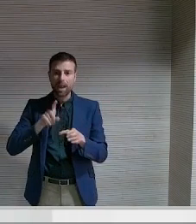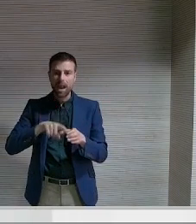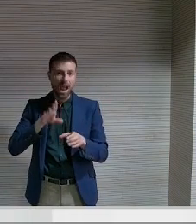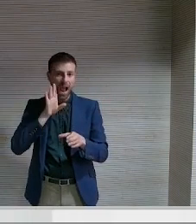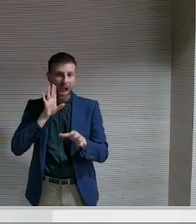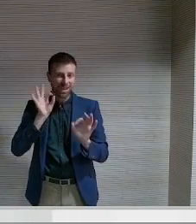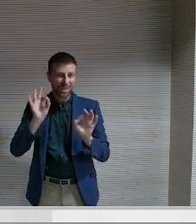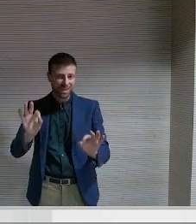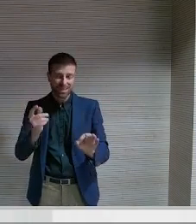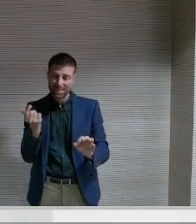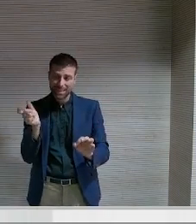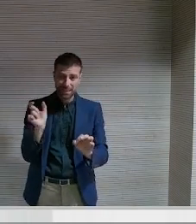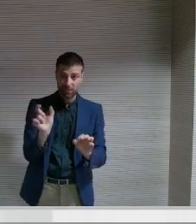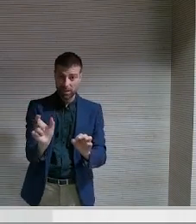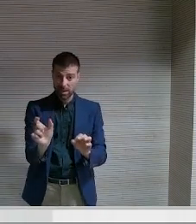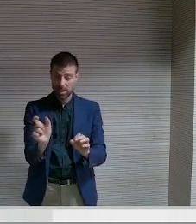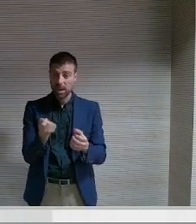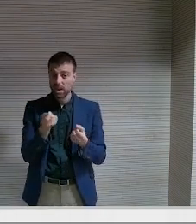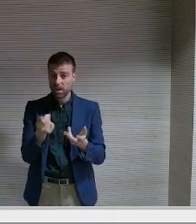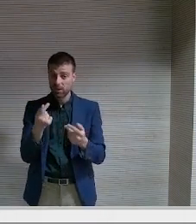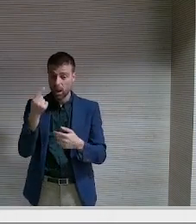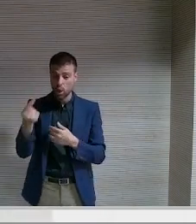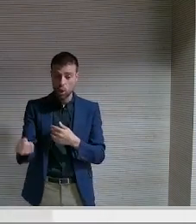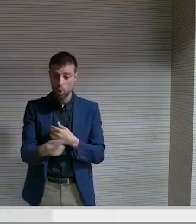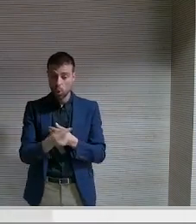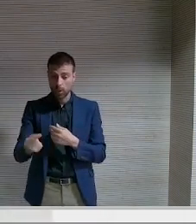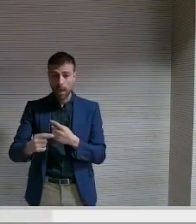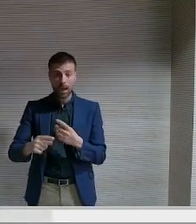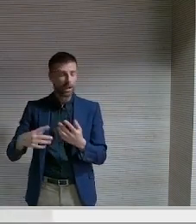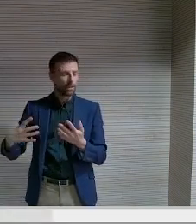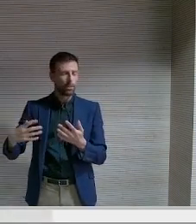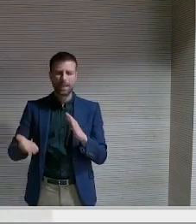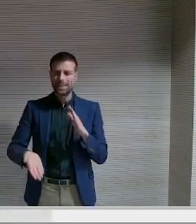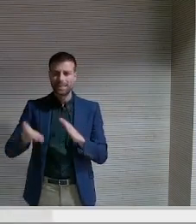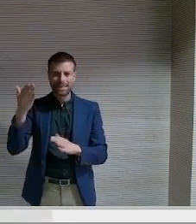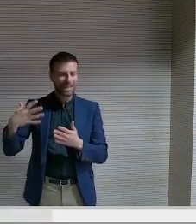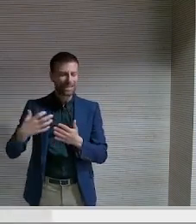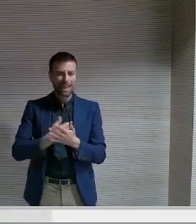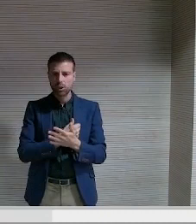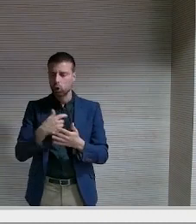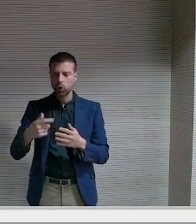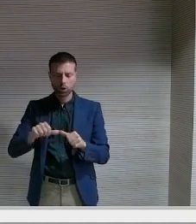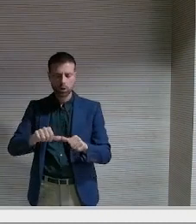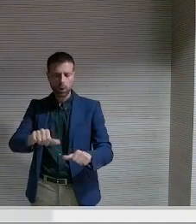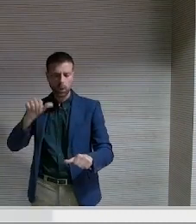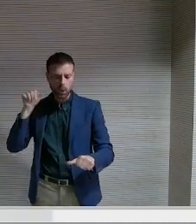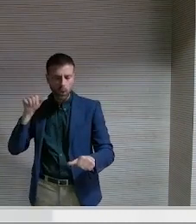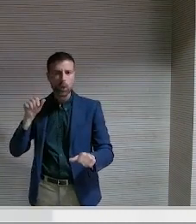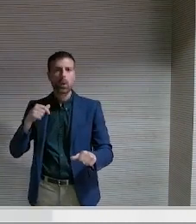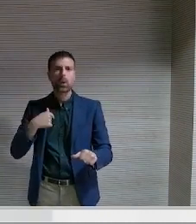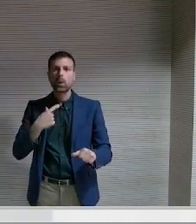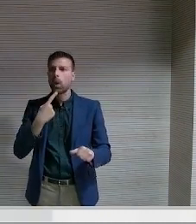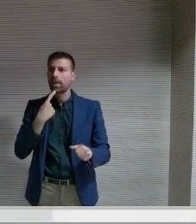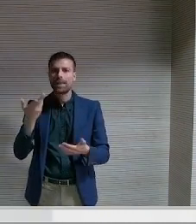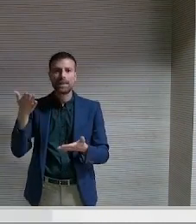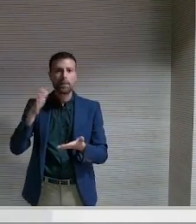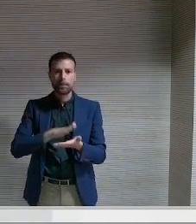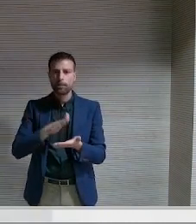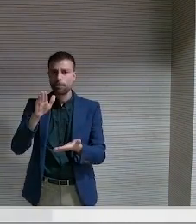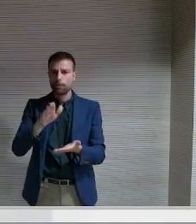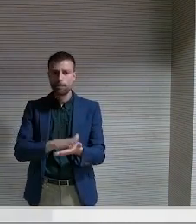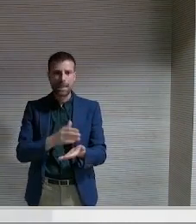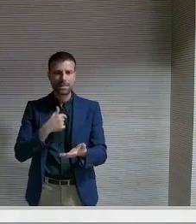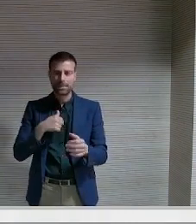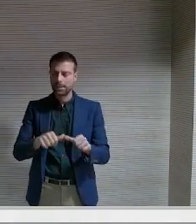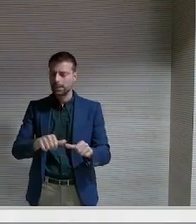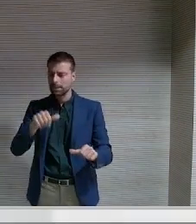és el total més alt de tots els registres, no en un mes d'abril, sinó que en cap mes s'havia registrat una xifra